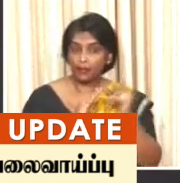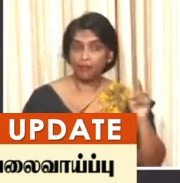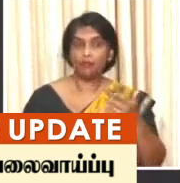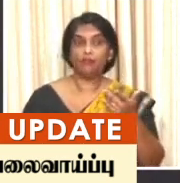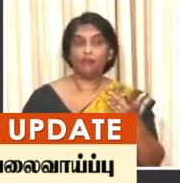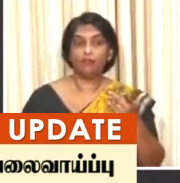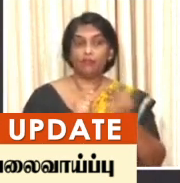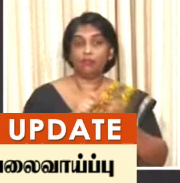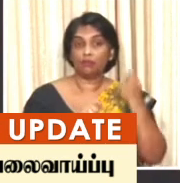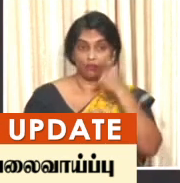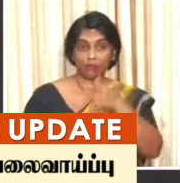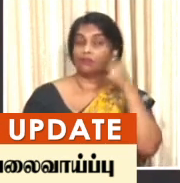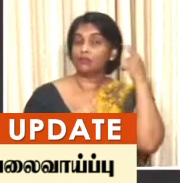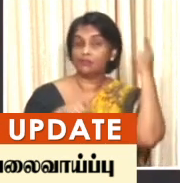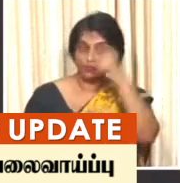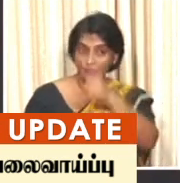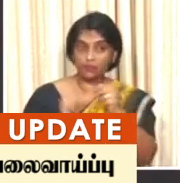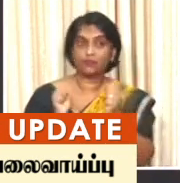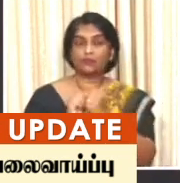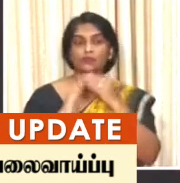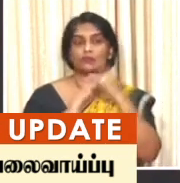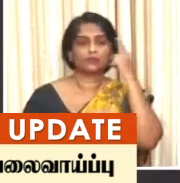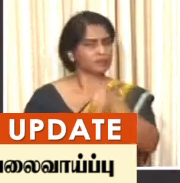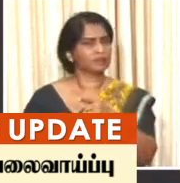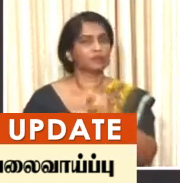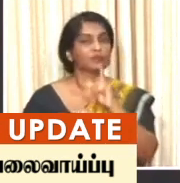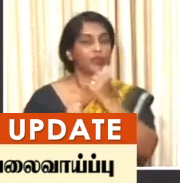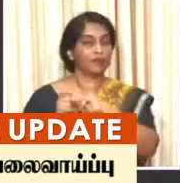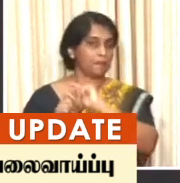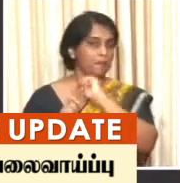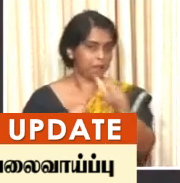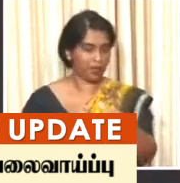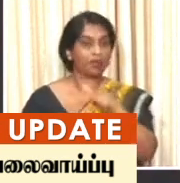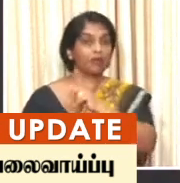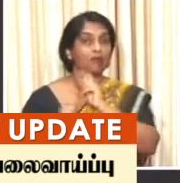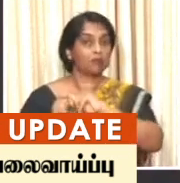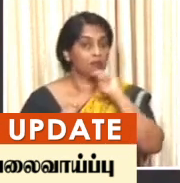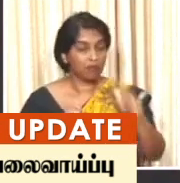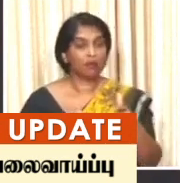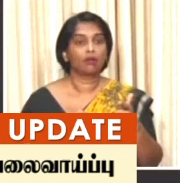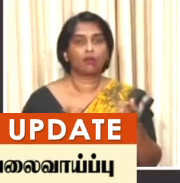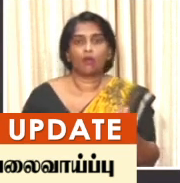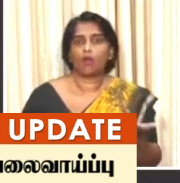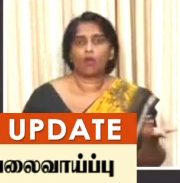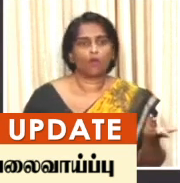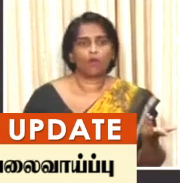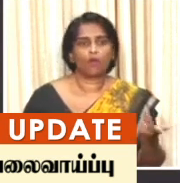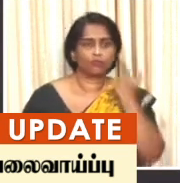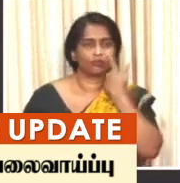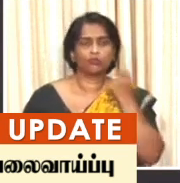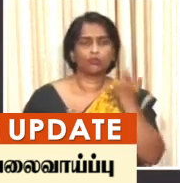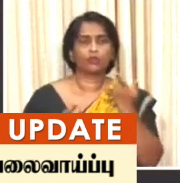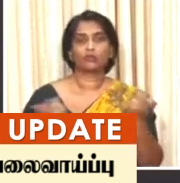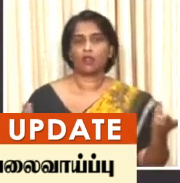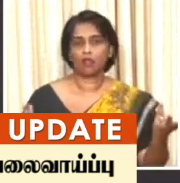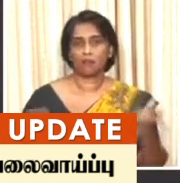අකාම එක කැන්සල් කරගන්න. AI ගේ ඒ රටේ ගිහිලා ගෙදරට ගියාම ඒ රටින් යම් මුදලක් අය කරනවා. ඒ මුදල ගෙවන්නේ කාගේ සල්ලි වලින්ද? මේ අහිංසක මිනිස්සු